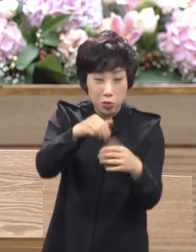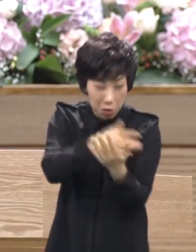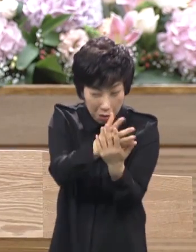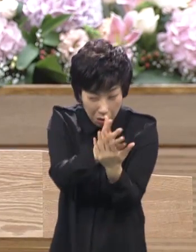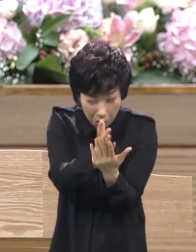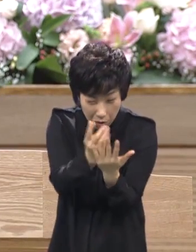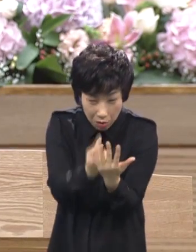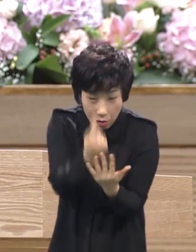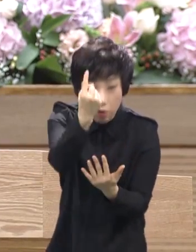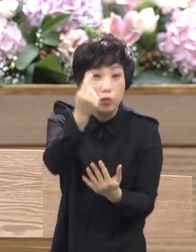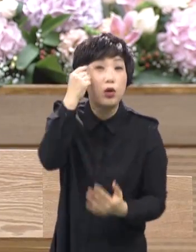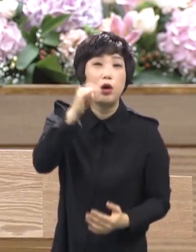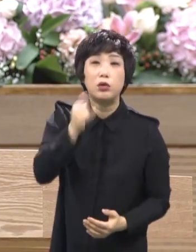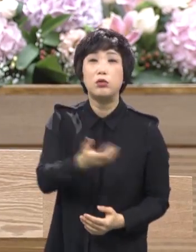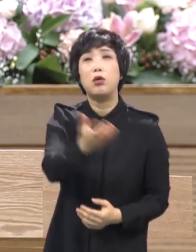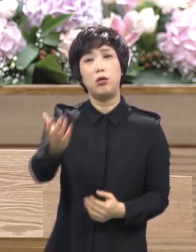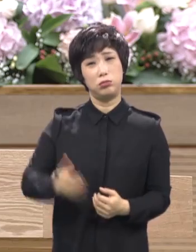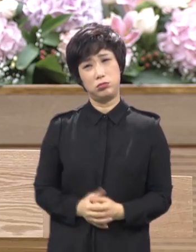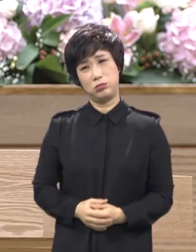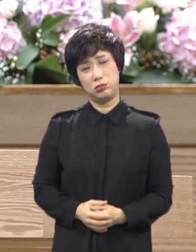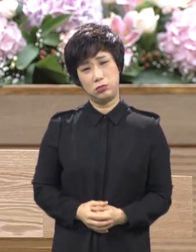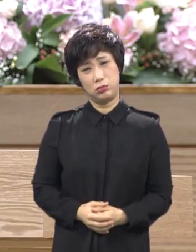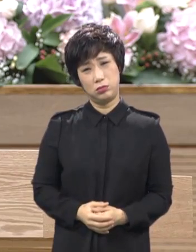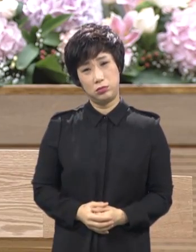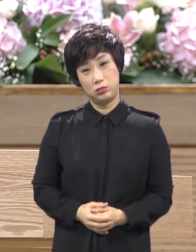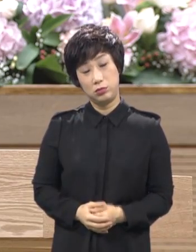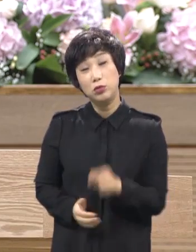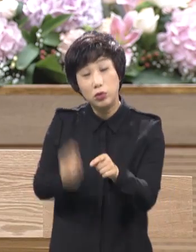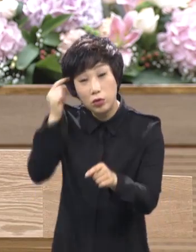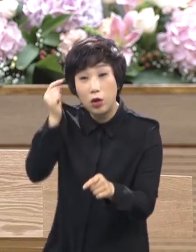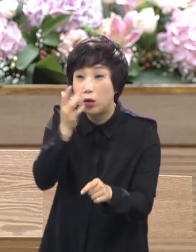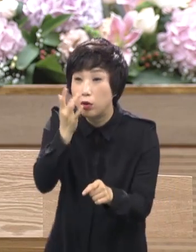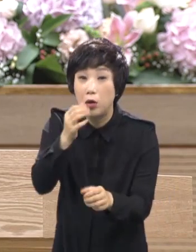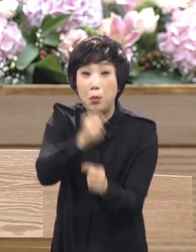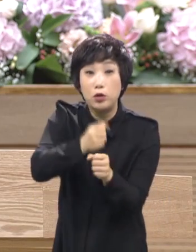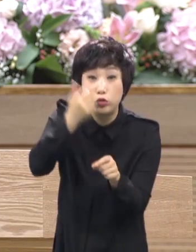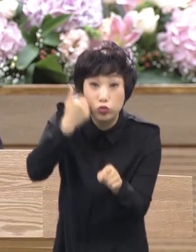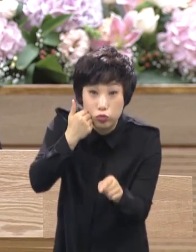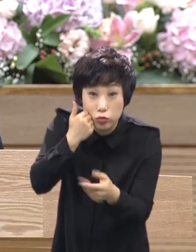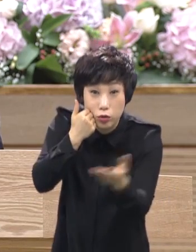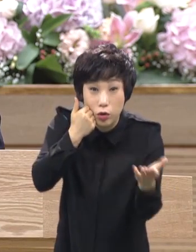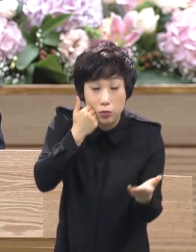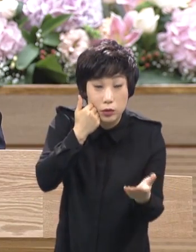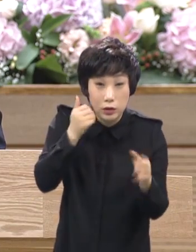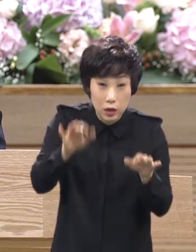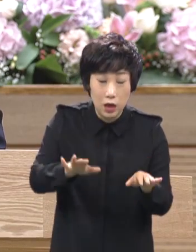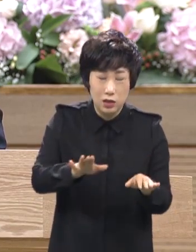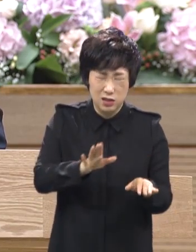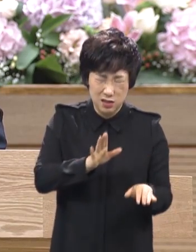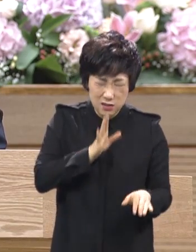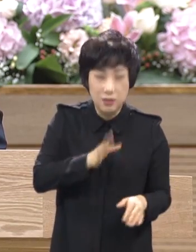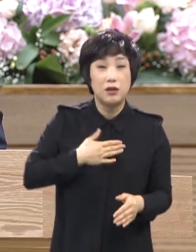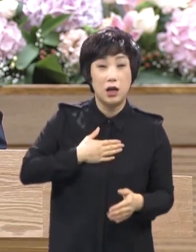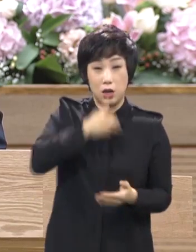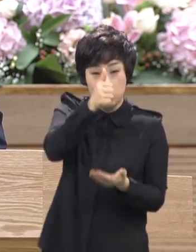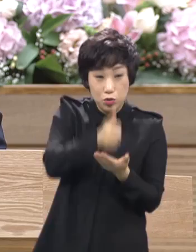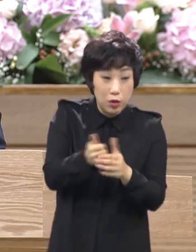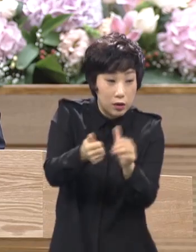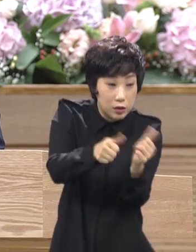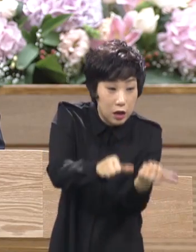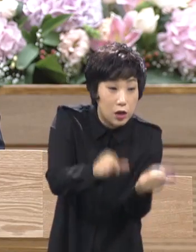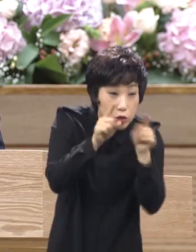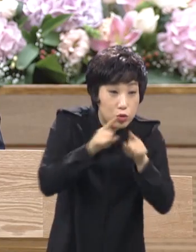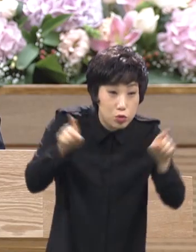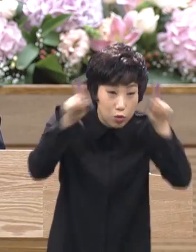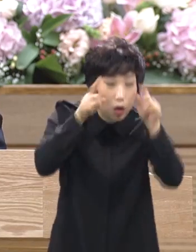있으니 누가 그렇게 보게 하느냐? 진짜 죄와 사망과 지옥에서